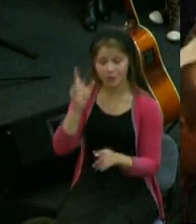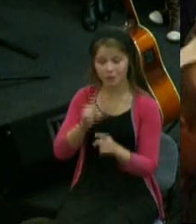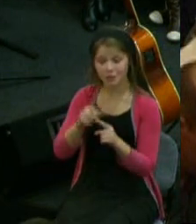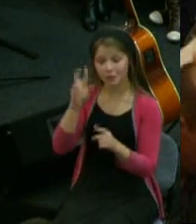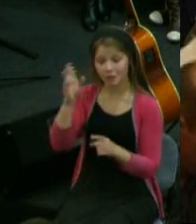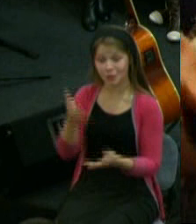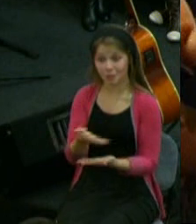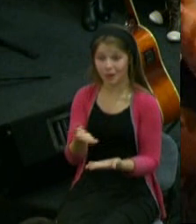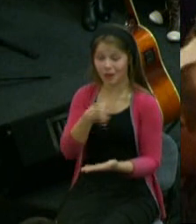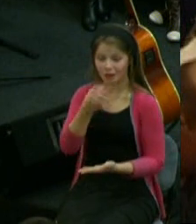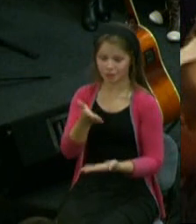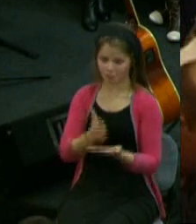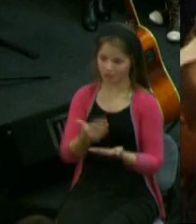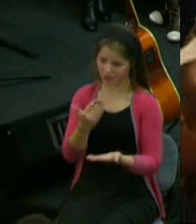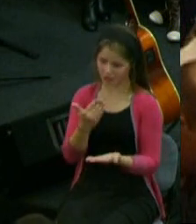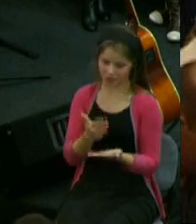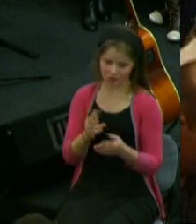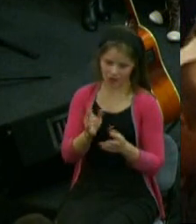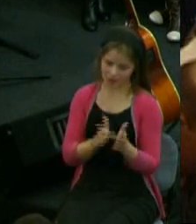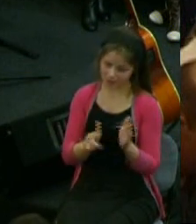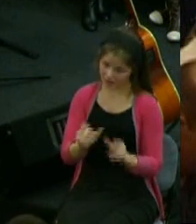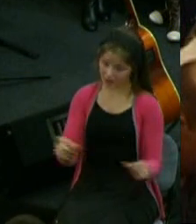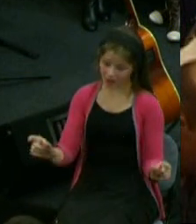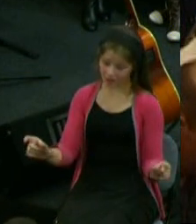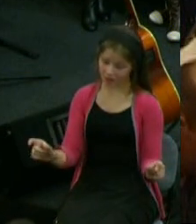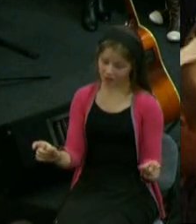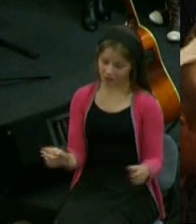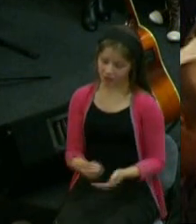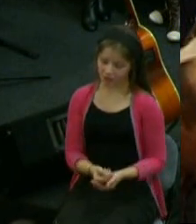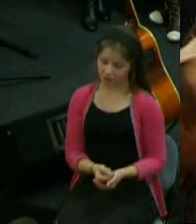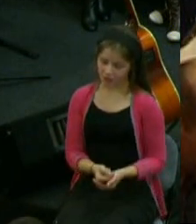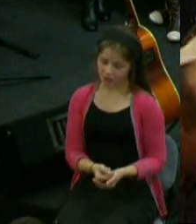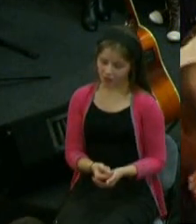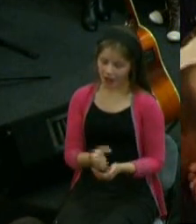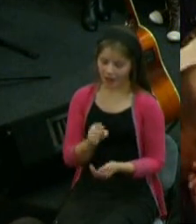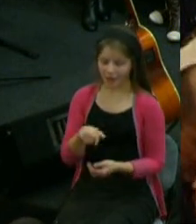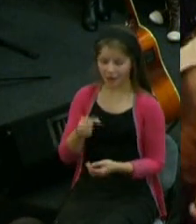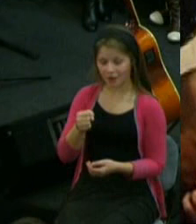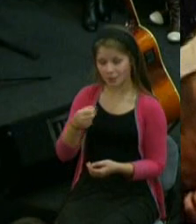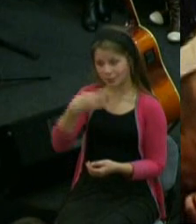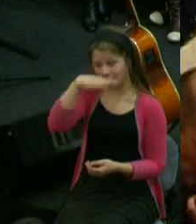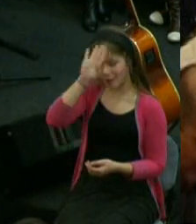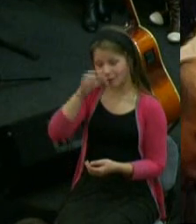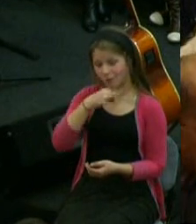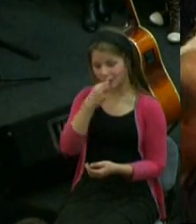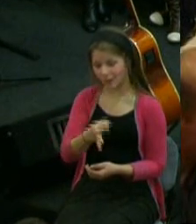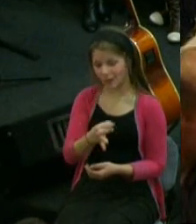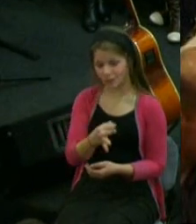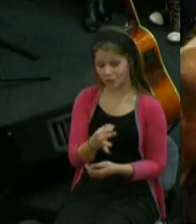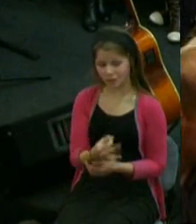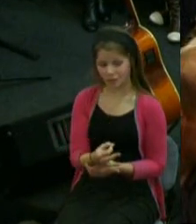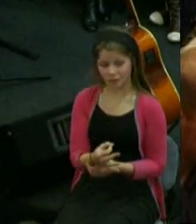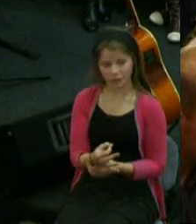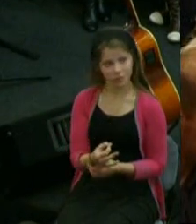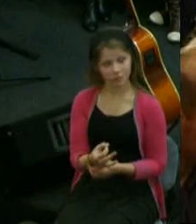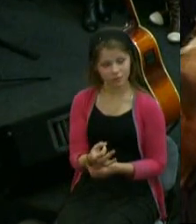Богу, і ми кажемо, ми є християни, брати і сестри. І це не заключається все наше християнство, друзі. Але, каже апостол Павло,